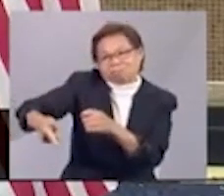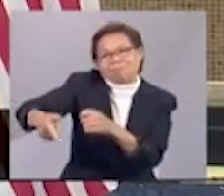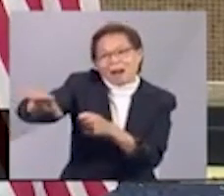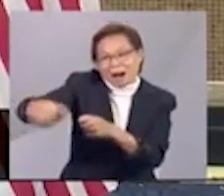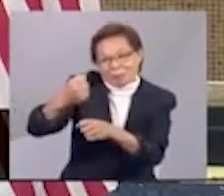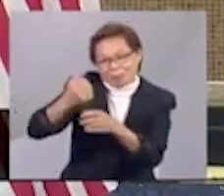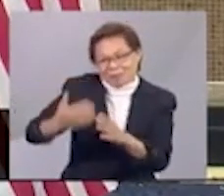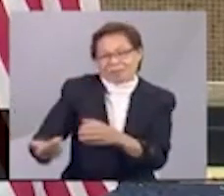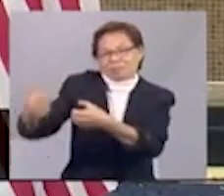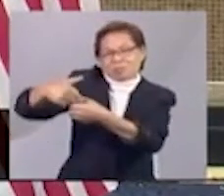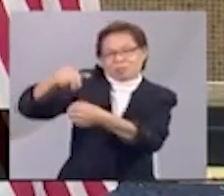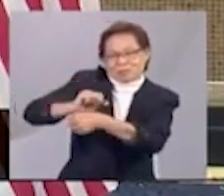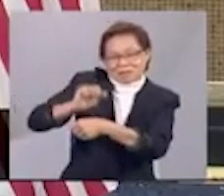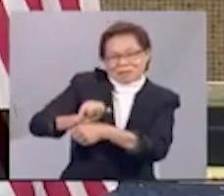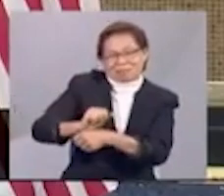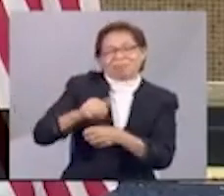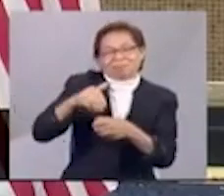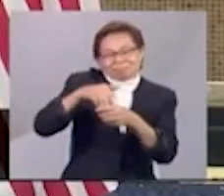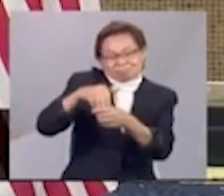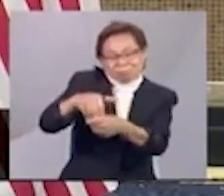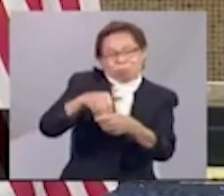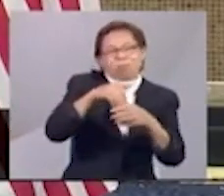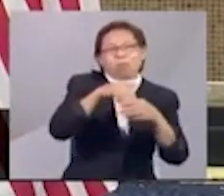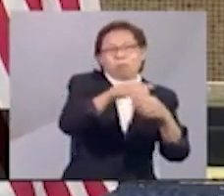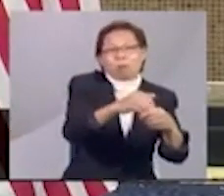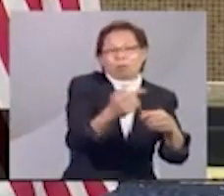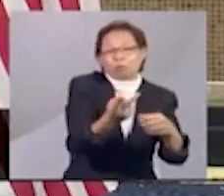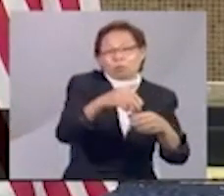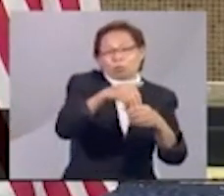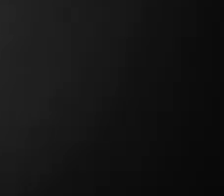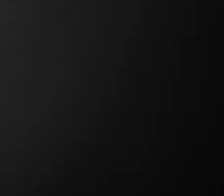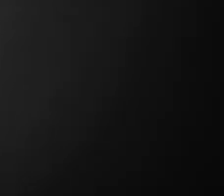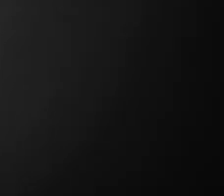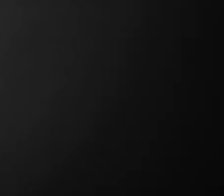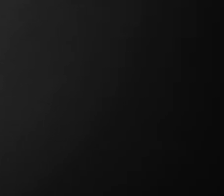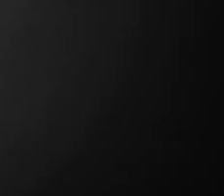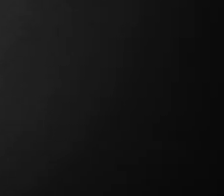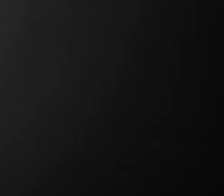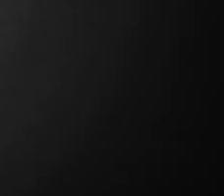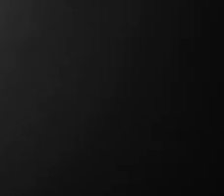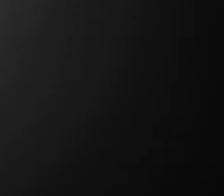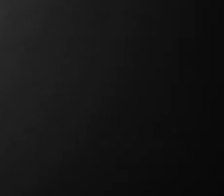Hai insentif insentif ini akan diberikan selama enam bulan